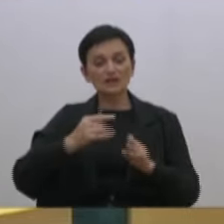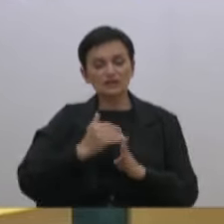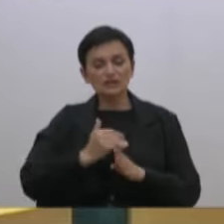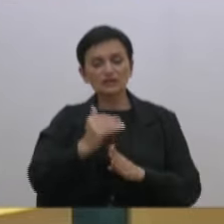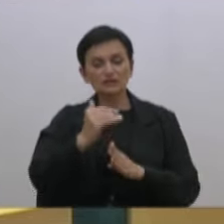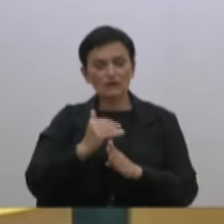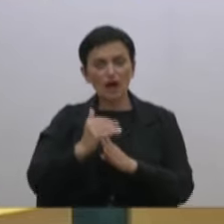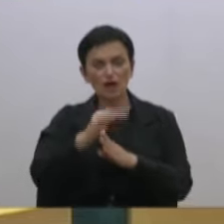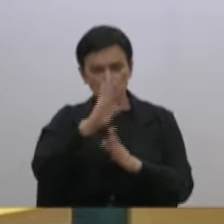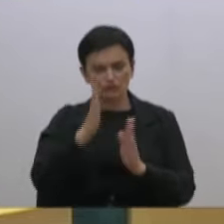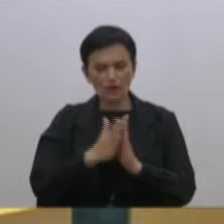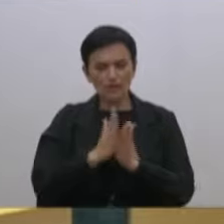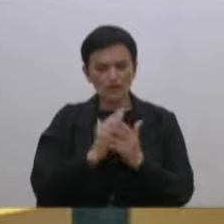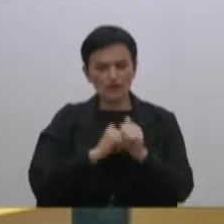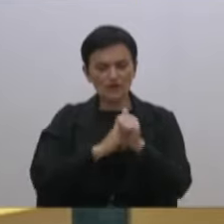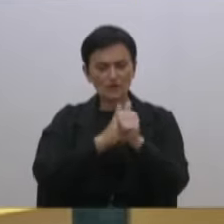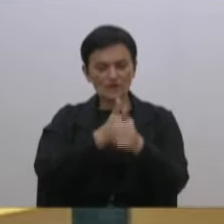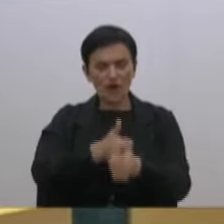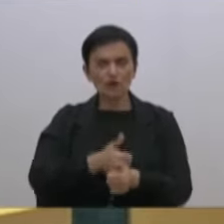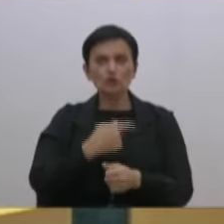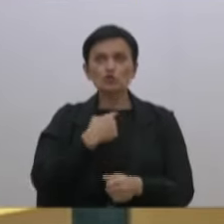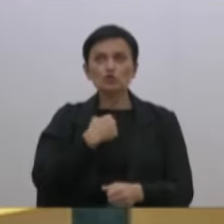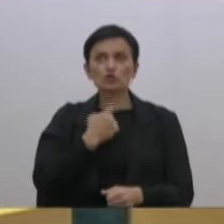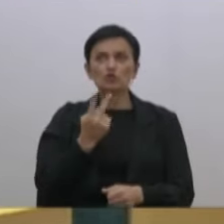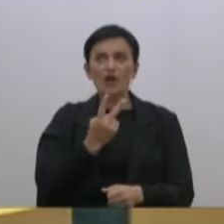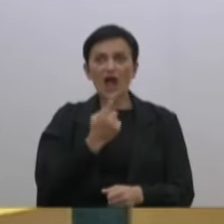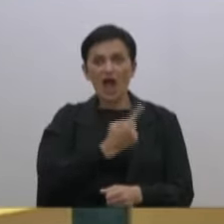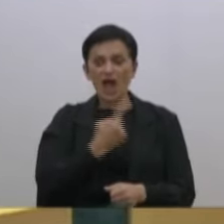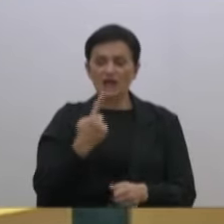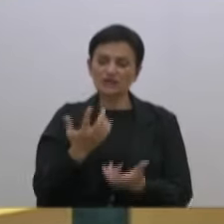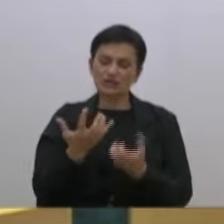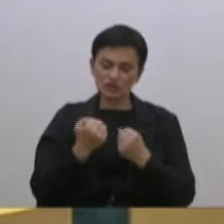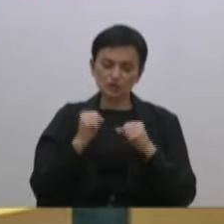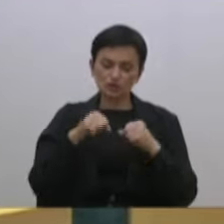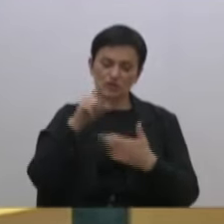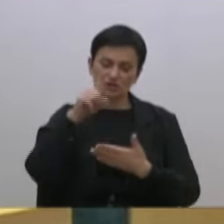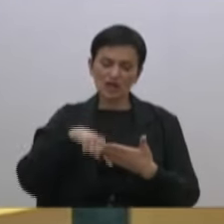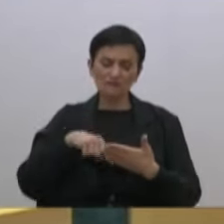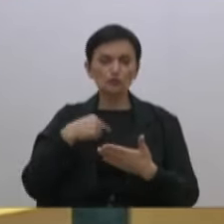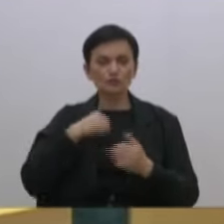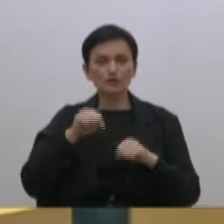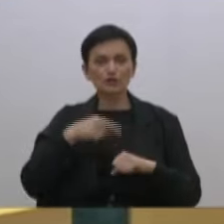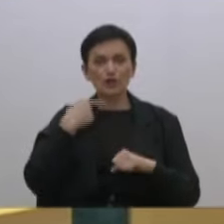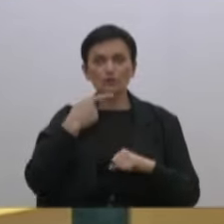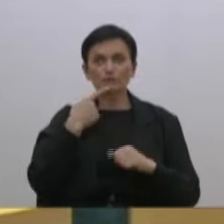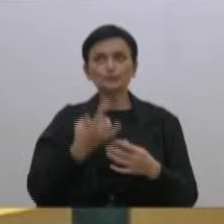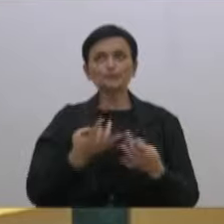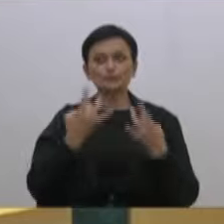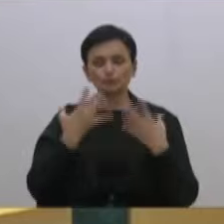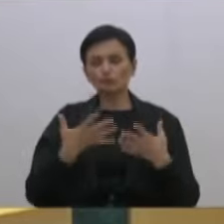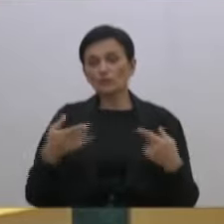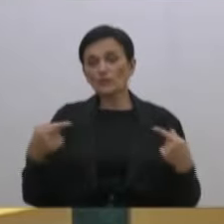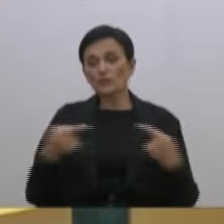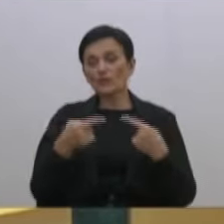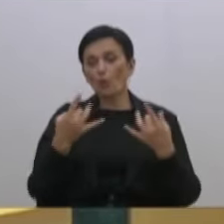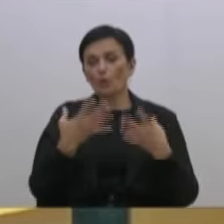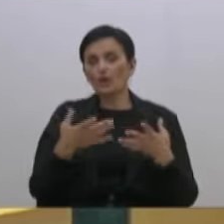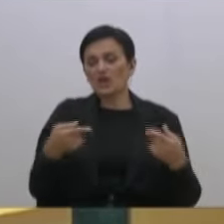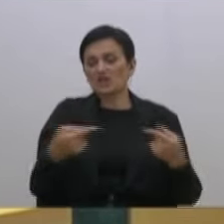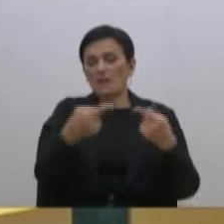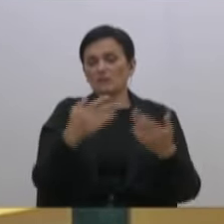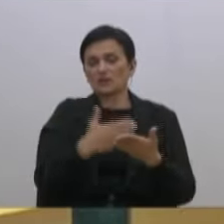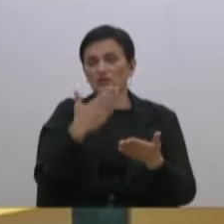ყველაფერი. იმიტომ რომ ჩვენ შეგვიძლია ორი ვერსიიდან ერთ-ერთი გავიზიაროთ და დავიჯეროთ. ჩვენ შეგვიძლია ვთქვათ, რომ უბრალოდ ამთხევაა ის, უბრალოდ ამთხევაა,